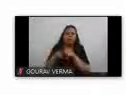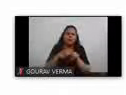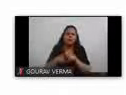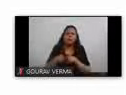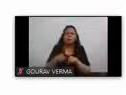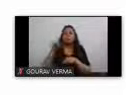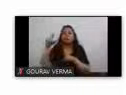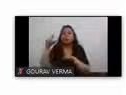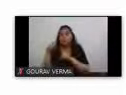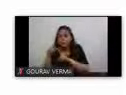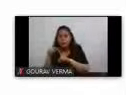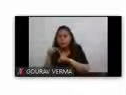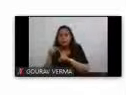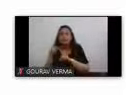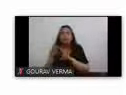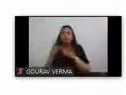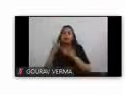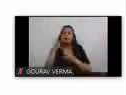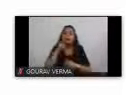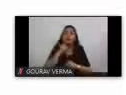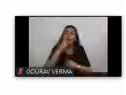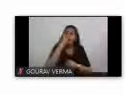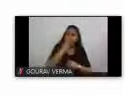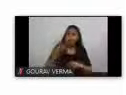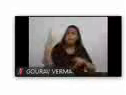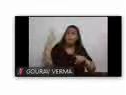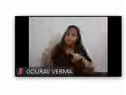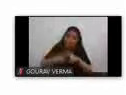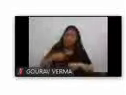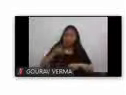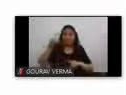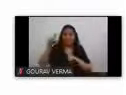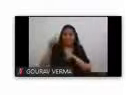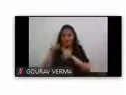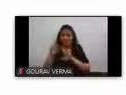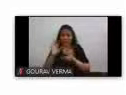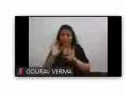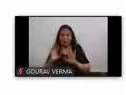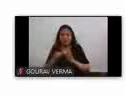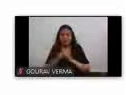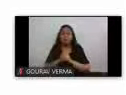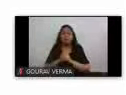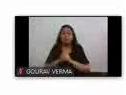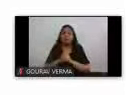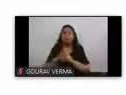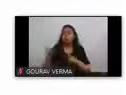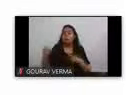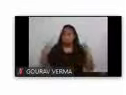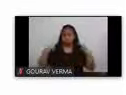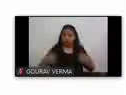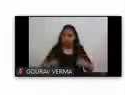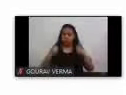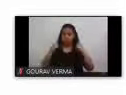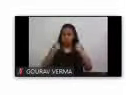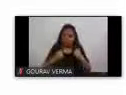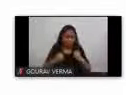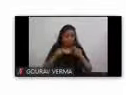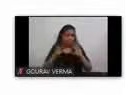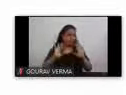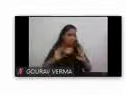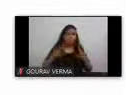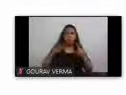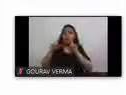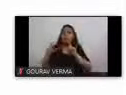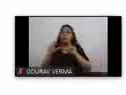palsy, having deafblindness and cerebral palsy. Careful attention to child's physical position will increase the